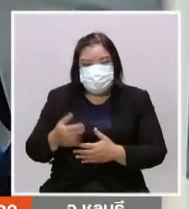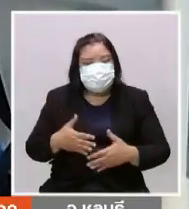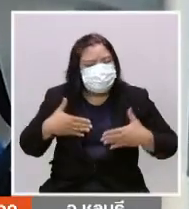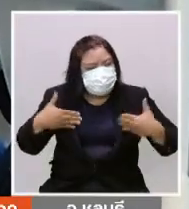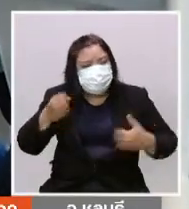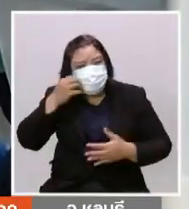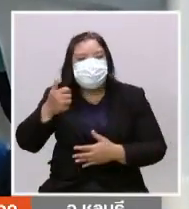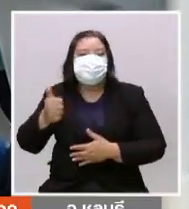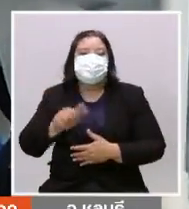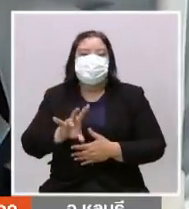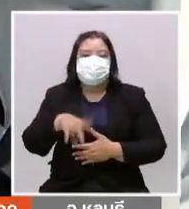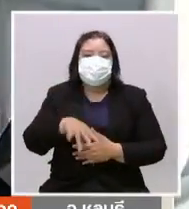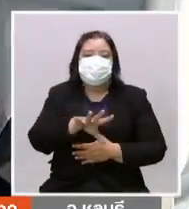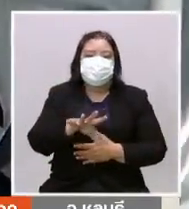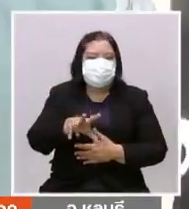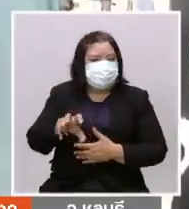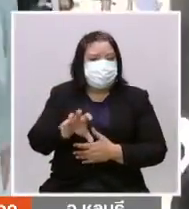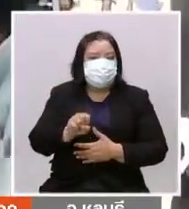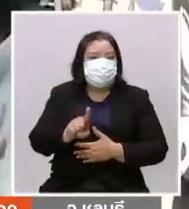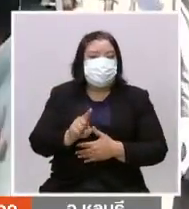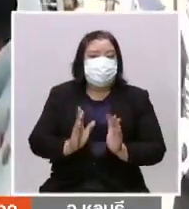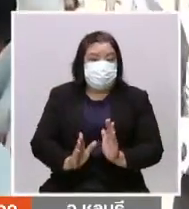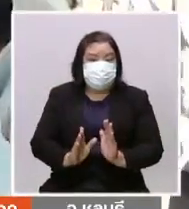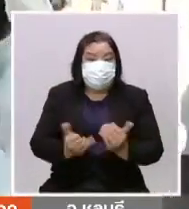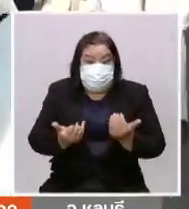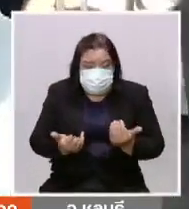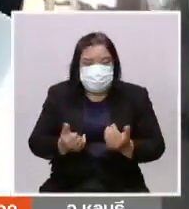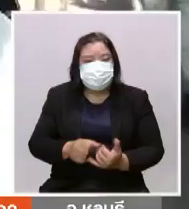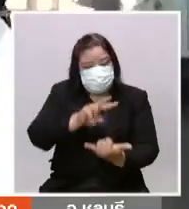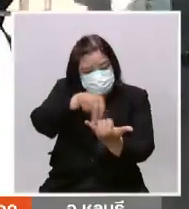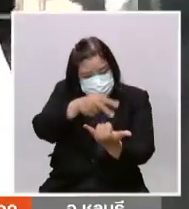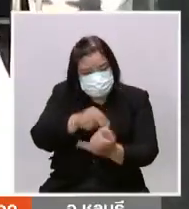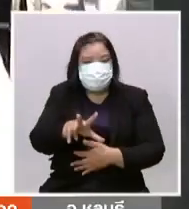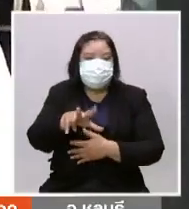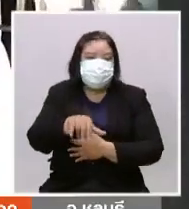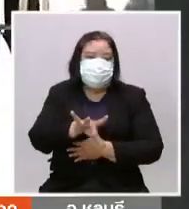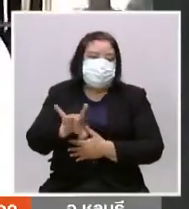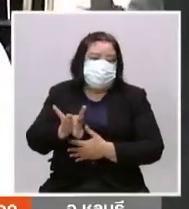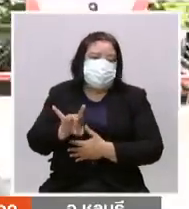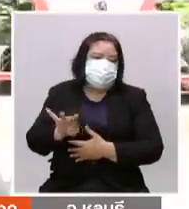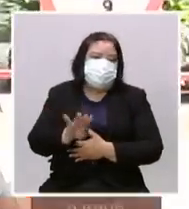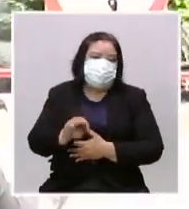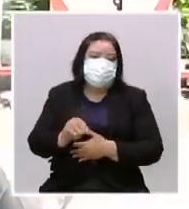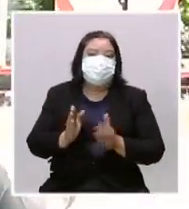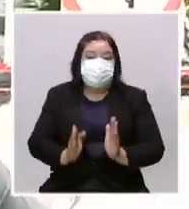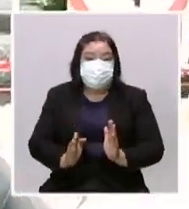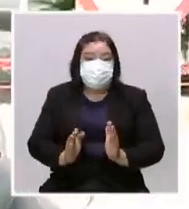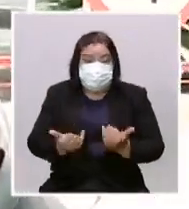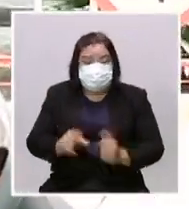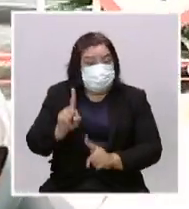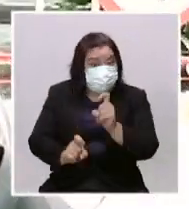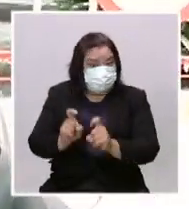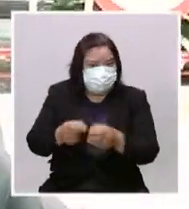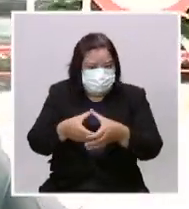แล้ว 7,351 รายนะคะอยู่ระหว่างการรักษาตัว 3,840 รายรายงานผู้เสียชีวิตเ